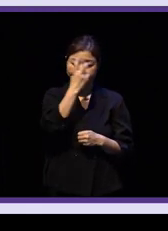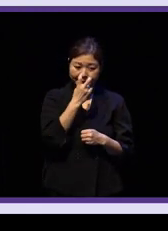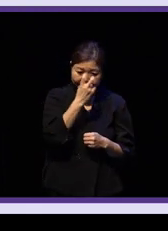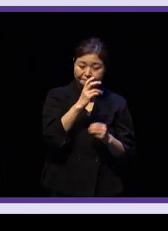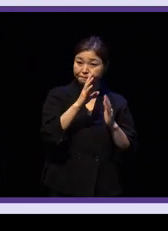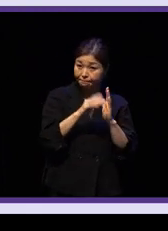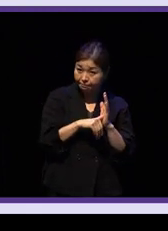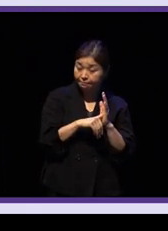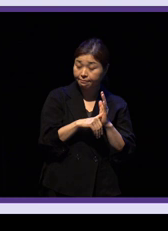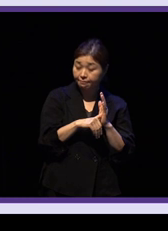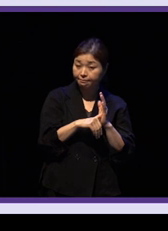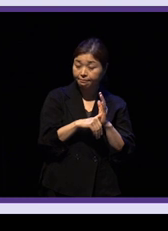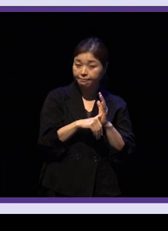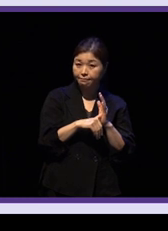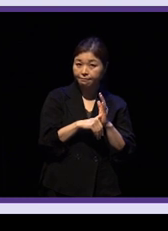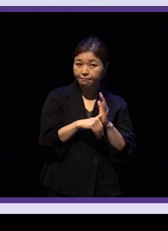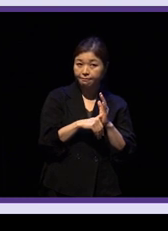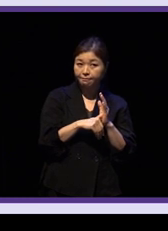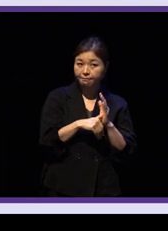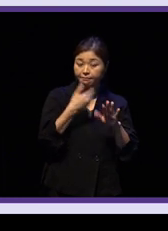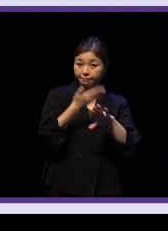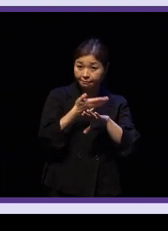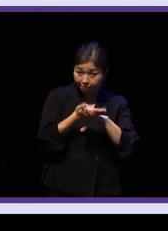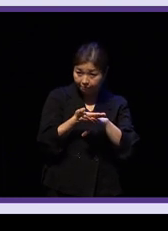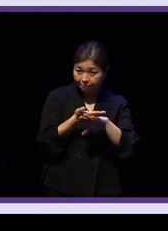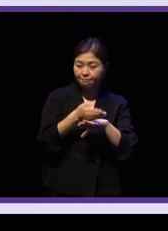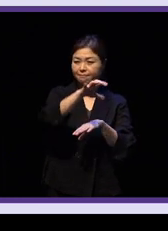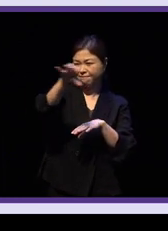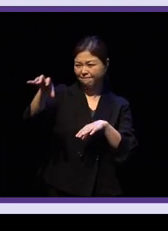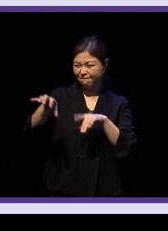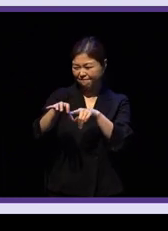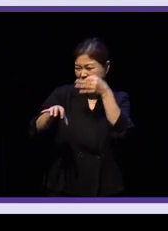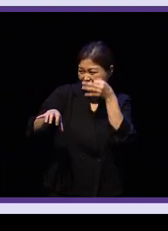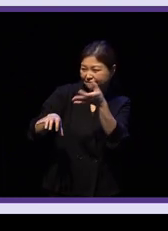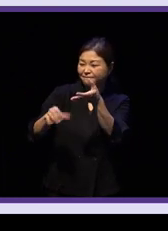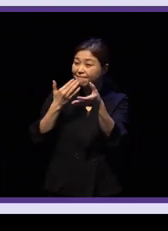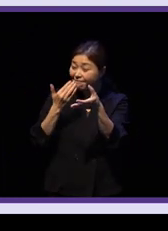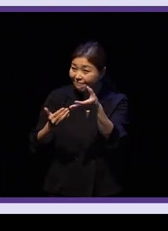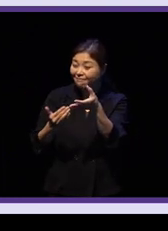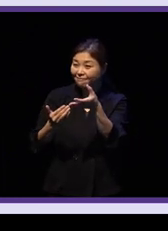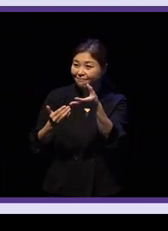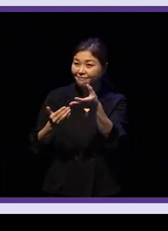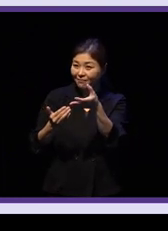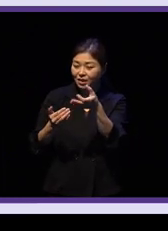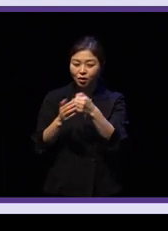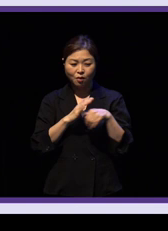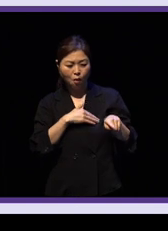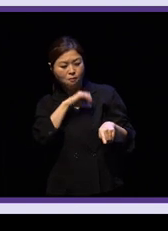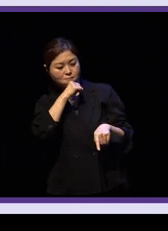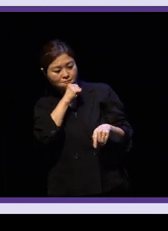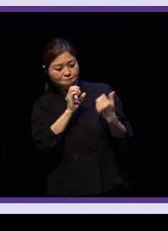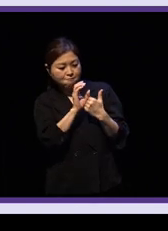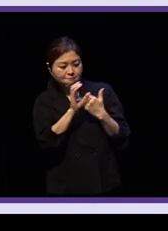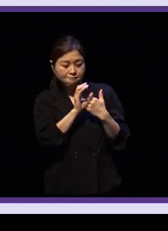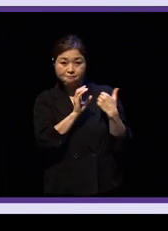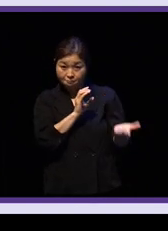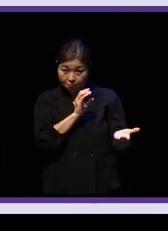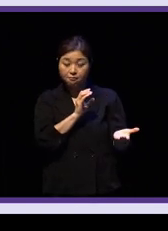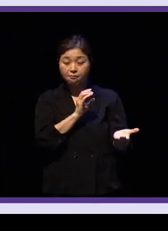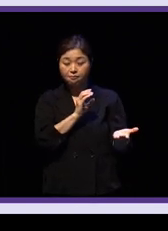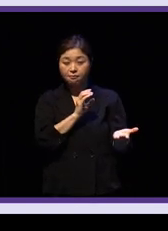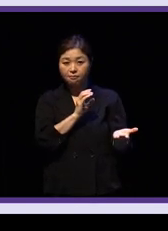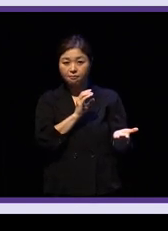이런 걸 조금 저희가 조금 유도 역할을 해 가지고 조금 일정 최소한의 어떤 가산점을 부여하는 형태로 저희가